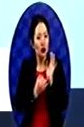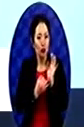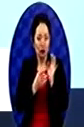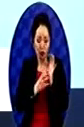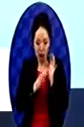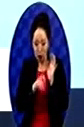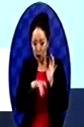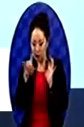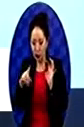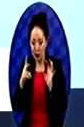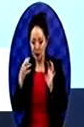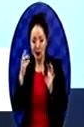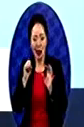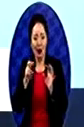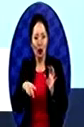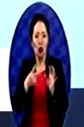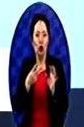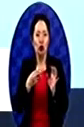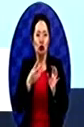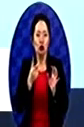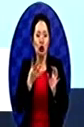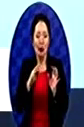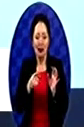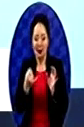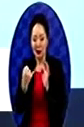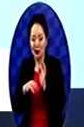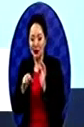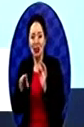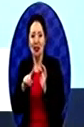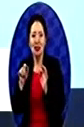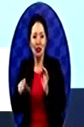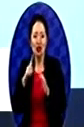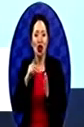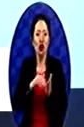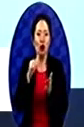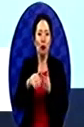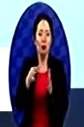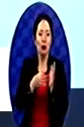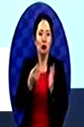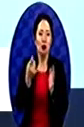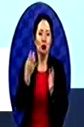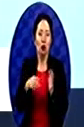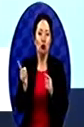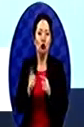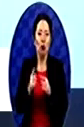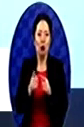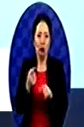2780 тонн алт, 42,000 тонн мөнгө, 60 сая тонн зис, 1,820 сая тонн төмрийн